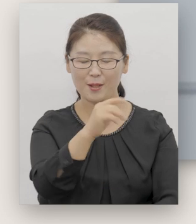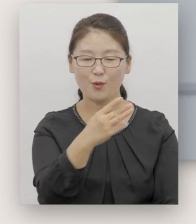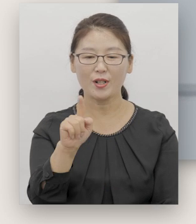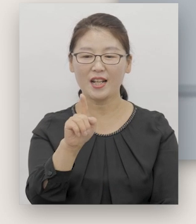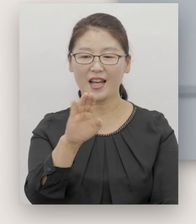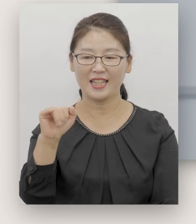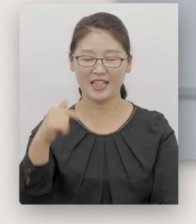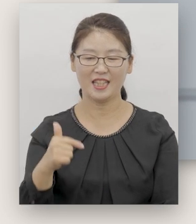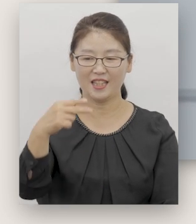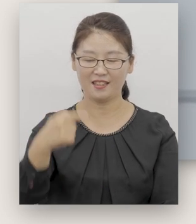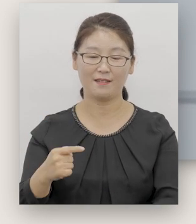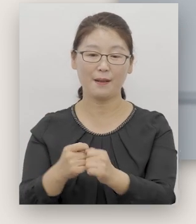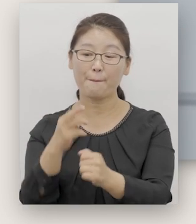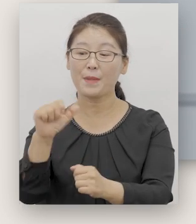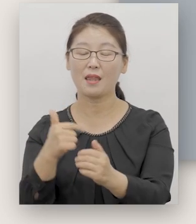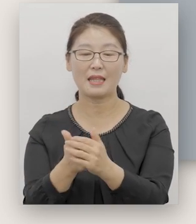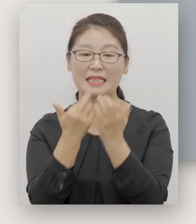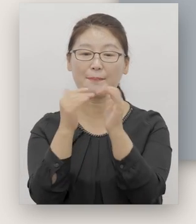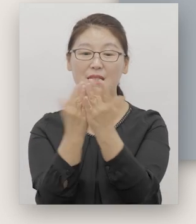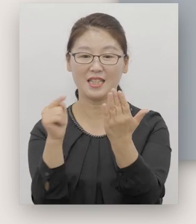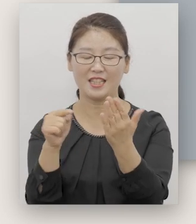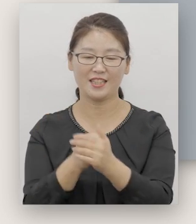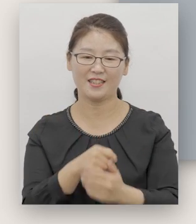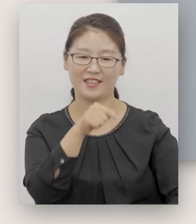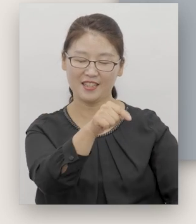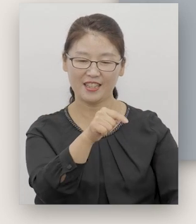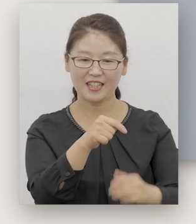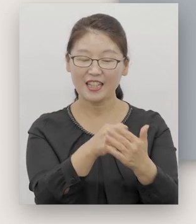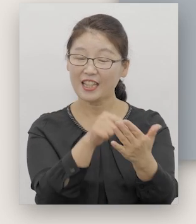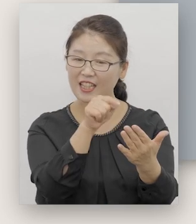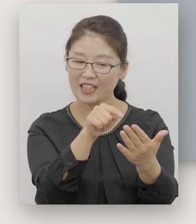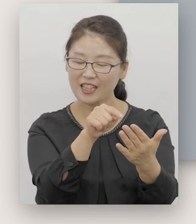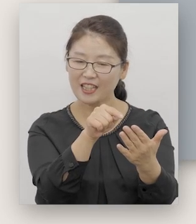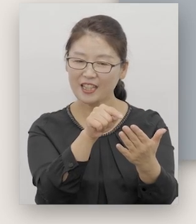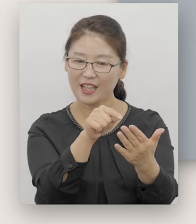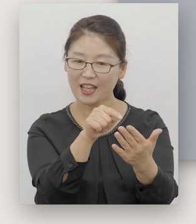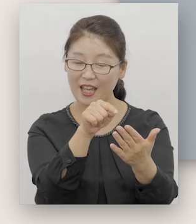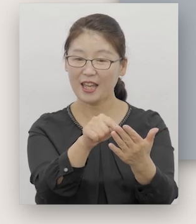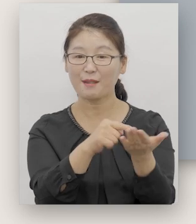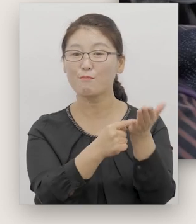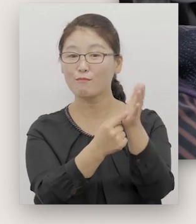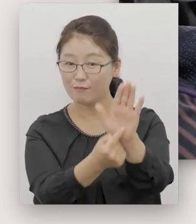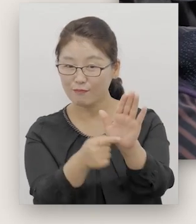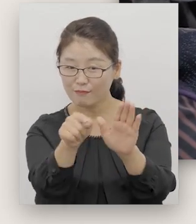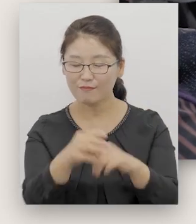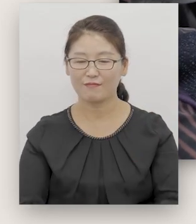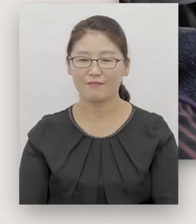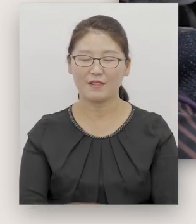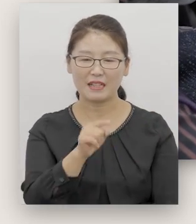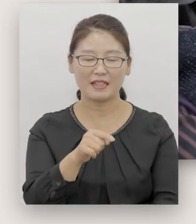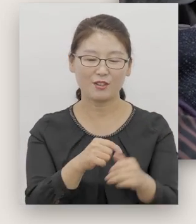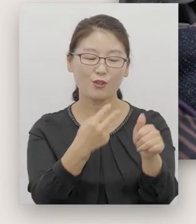잡지이기도 한데요. 두 번째 호에 이제 뒷시장의 친구들, 지인들, 그러니까 평론가들, 예술가들